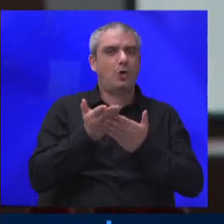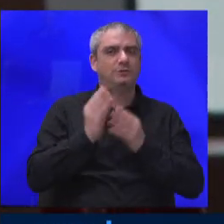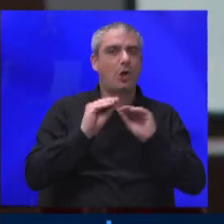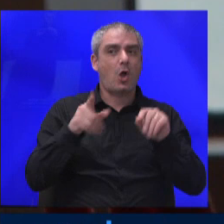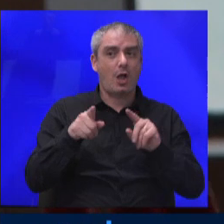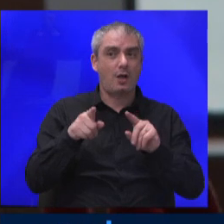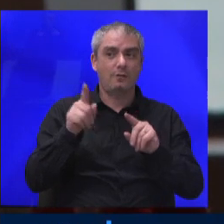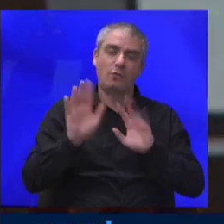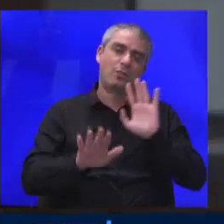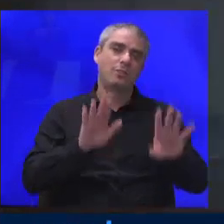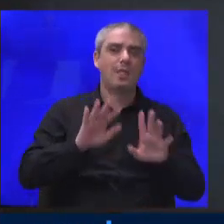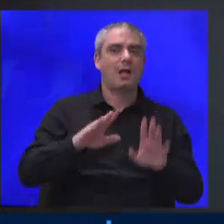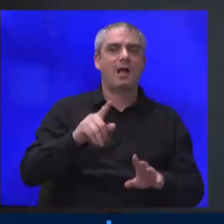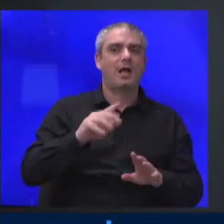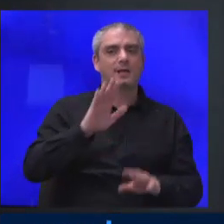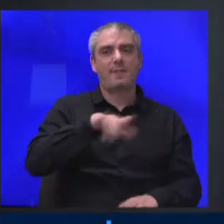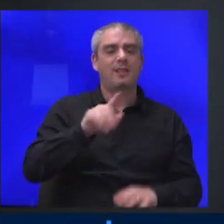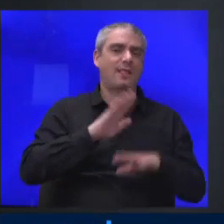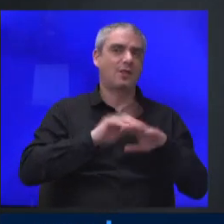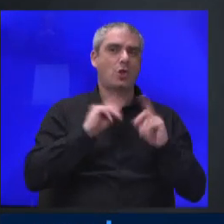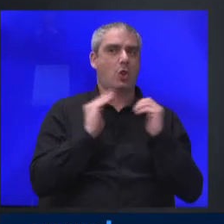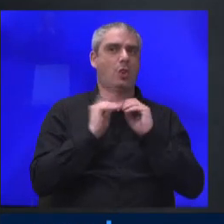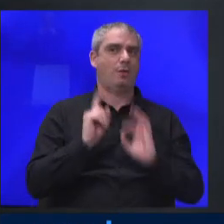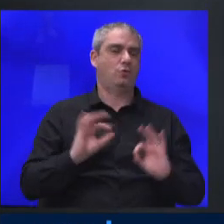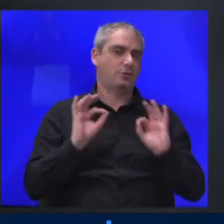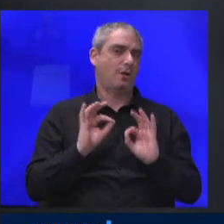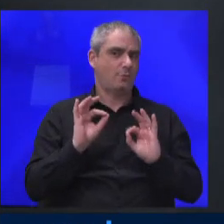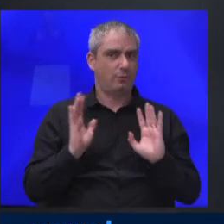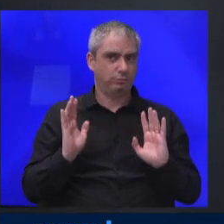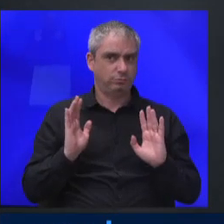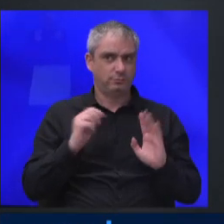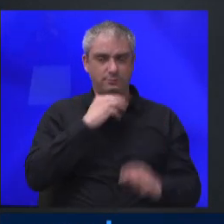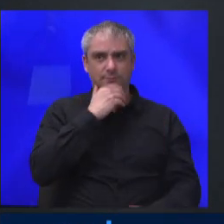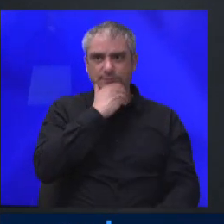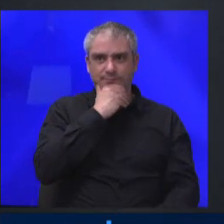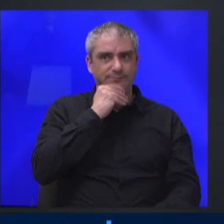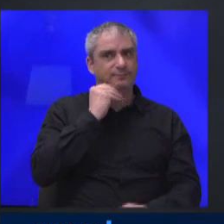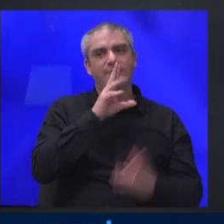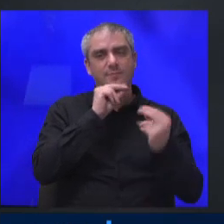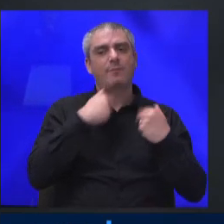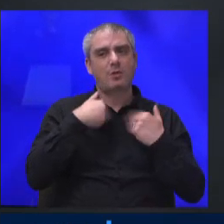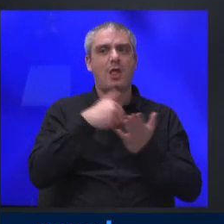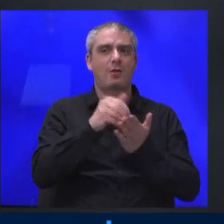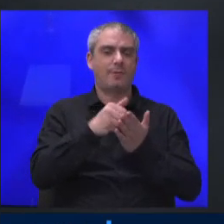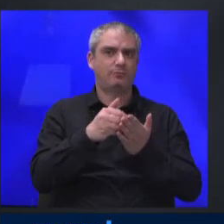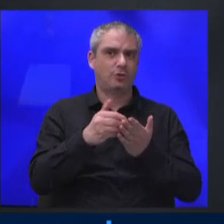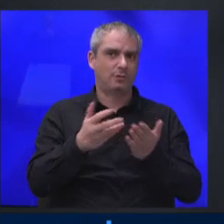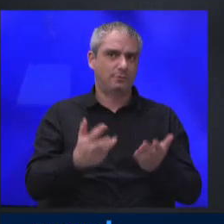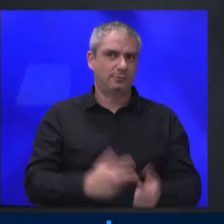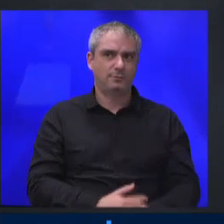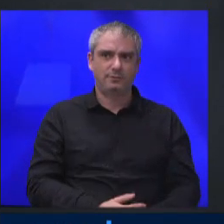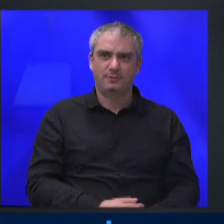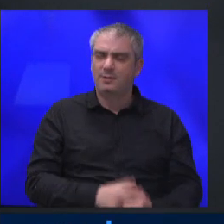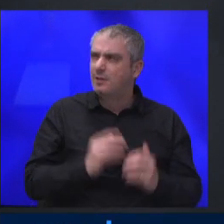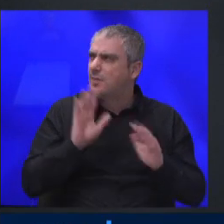הוראה, והוא נגע בילדים נגיעות לא מותאמות, ושהם ידברו איתנו על זה בהמשך. נגיעות